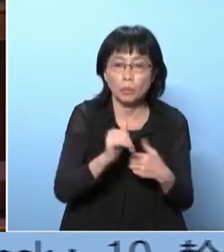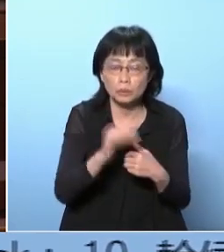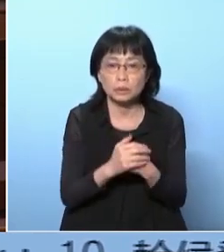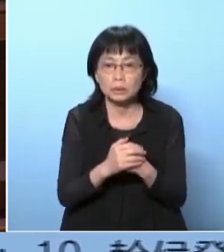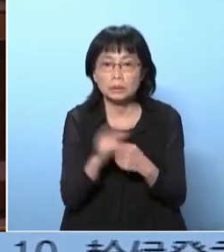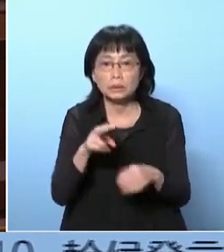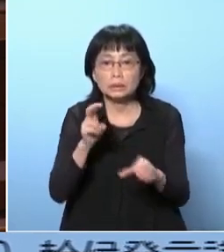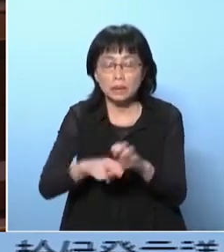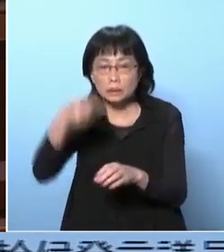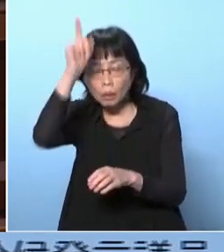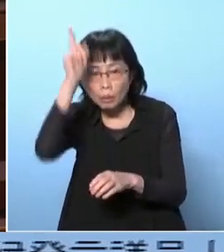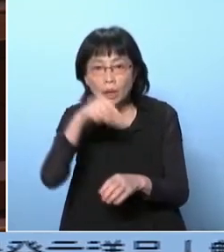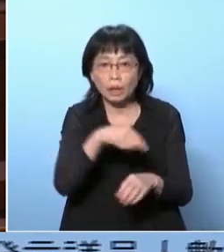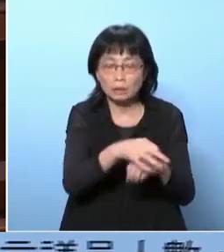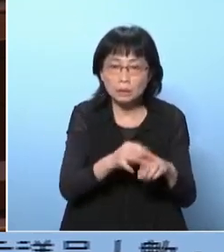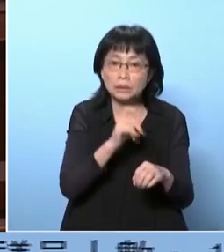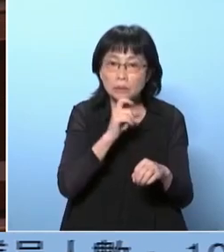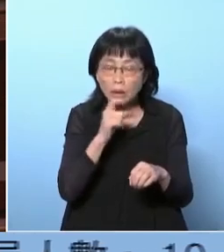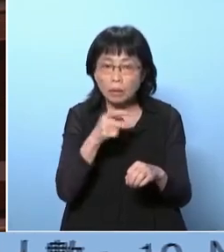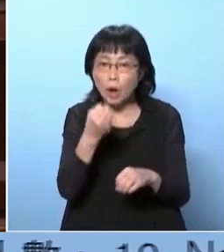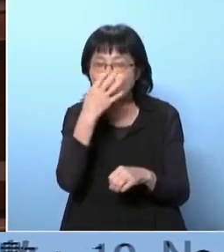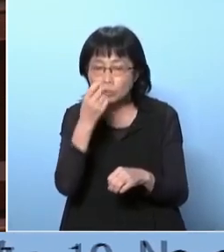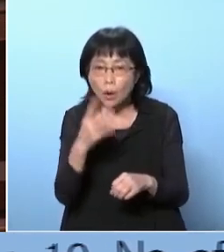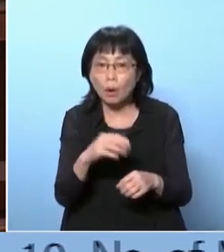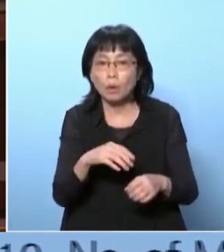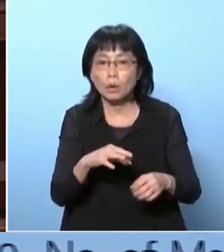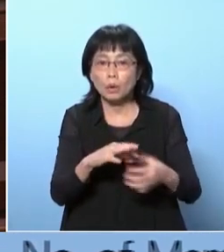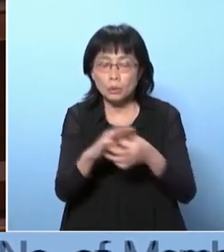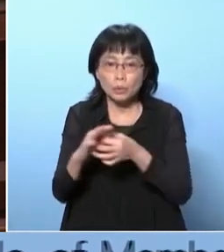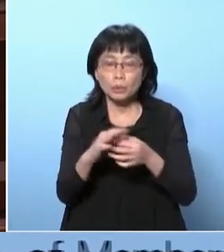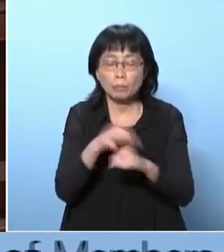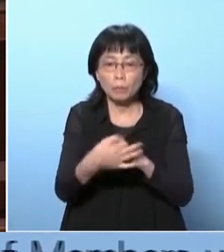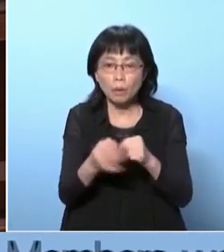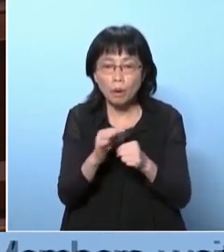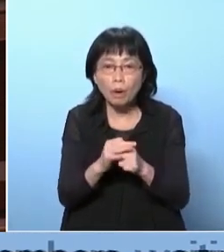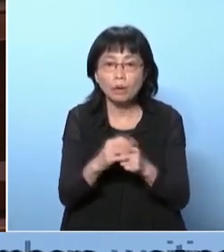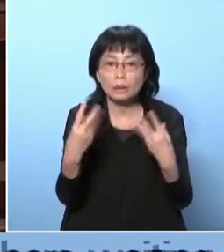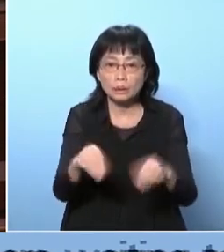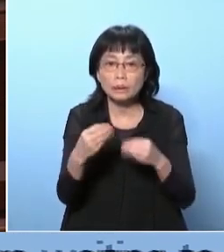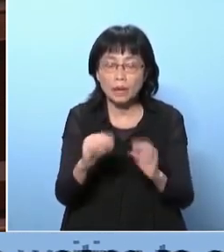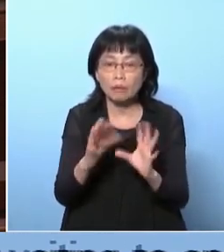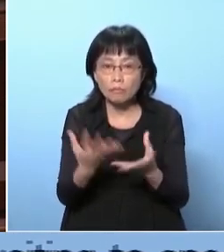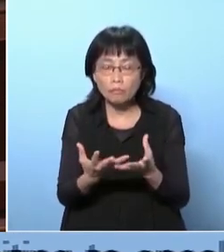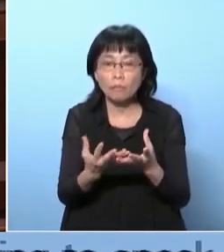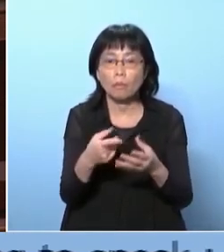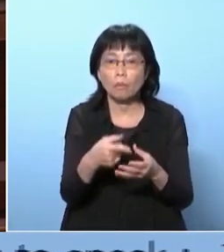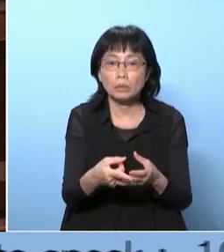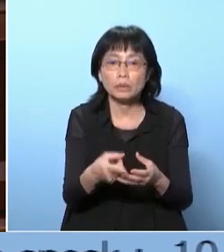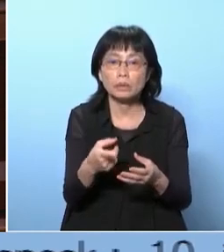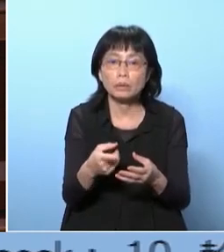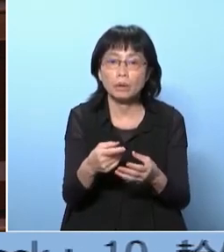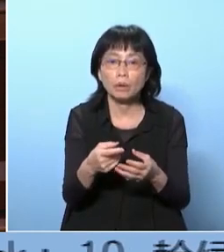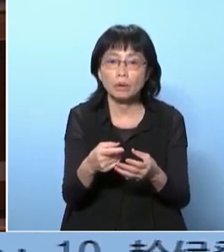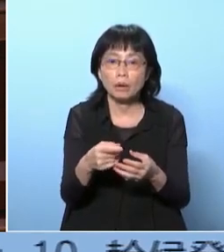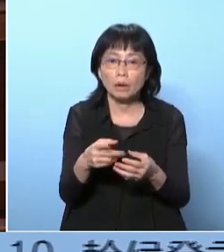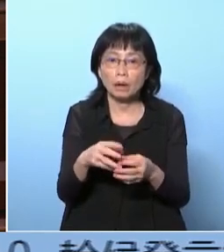貢的島嶼更加是已經列入香港聯合國教科文組織世界地質公園。政府是